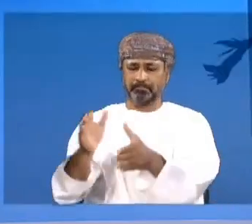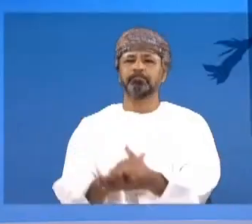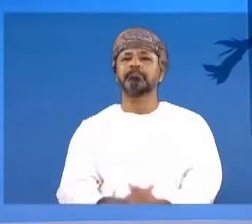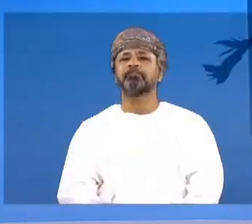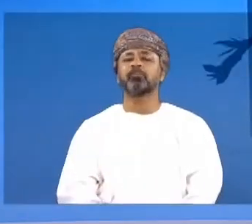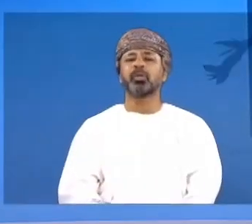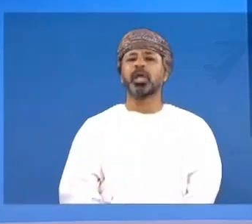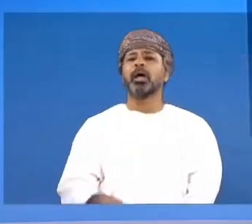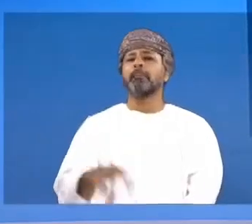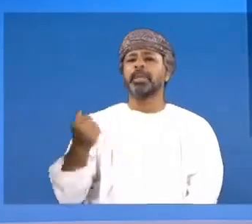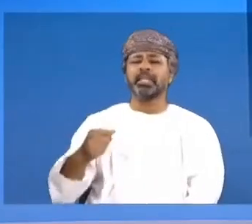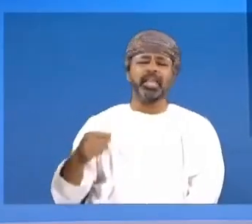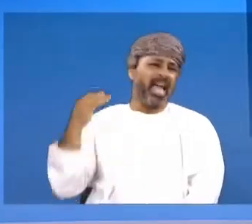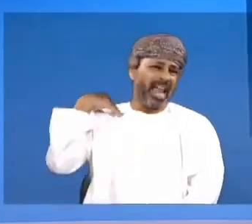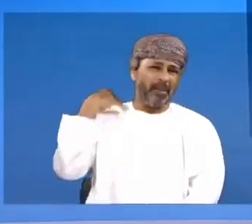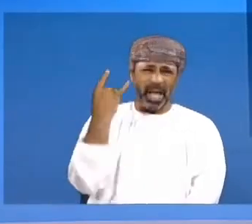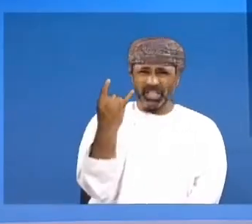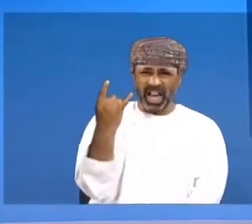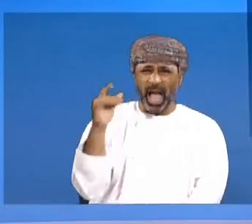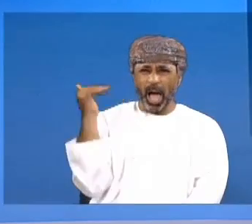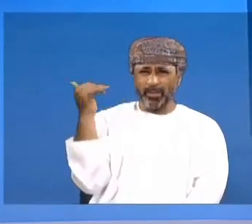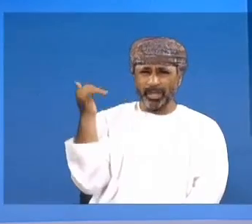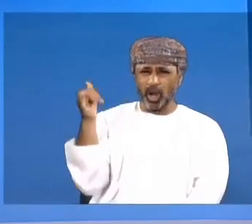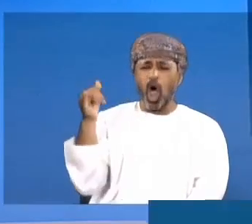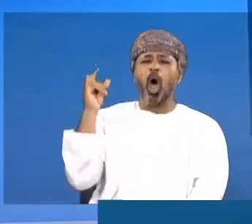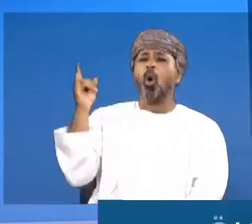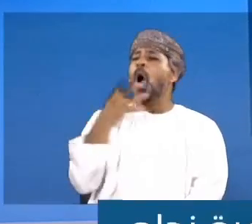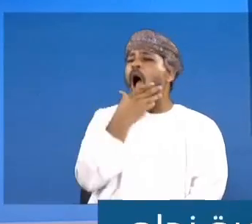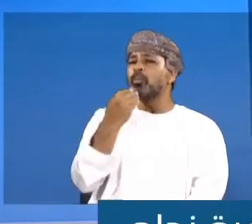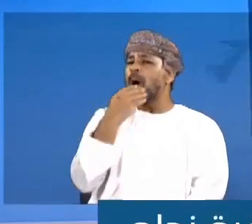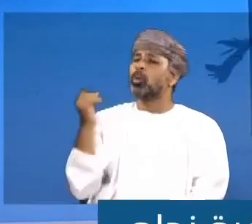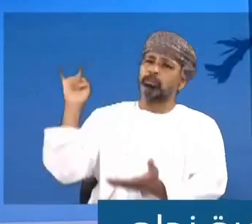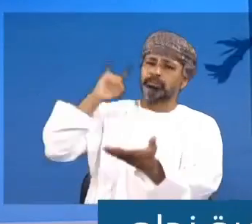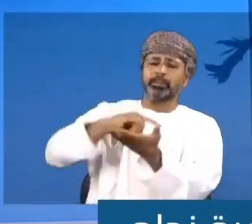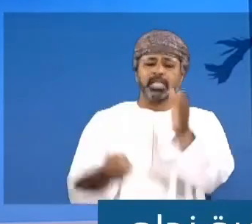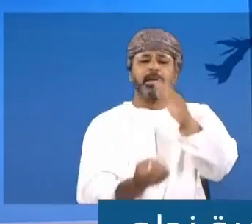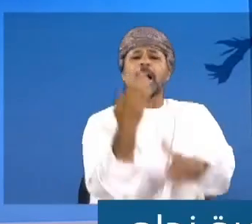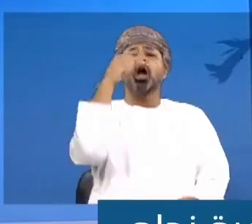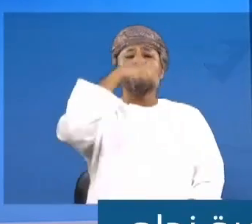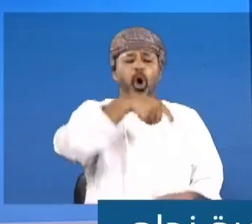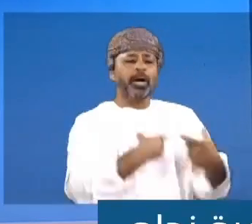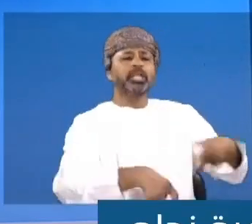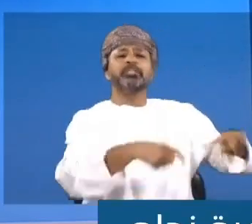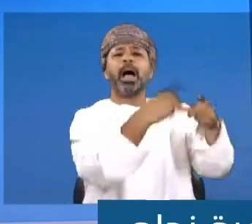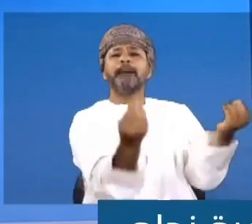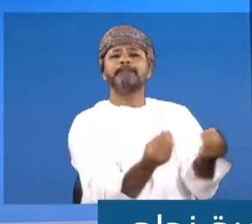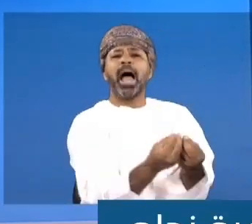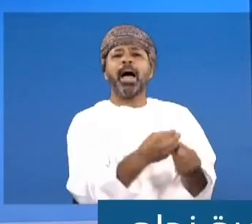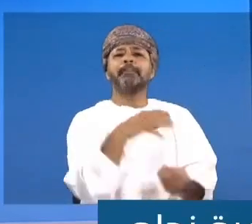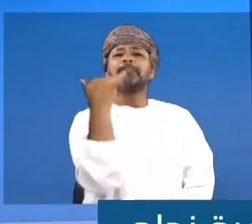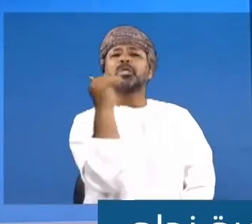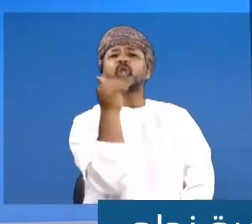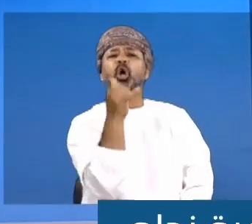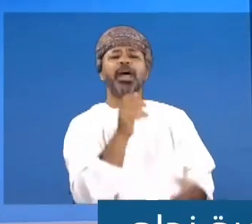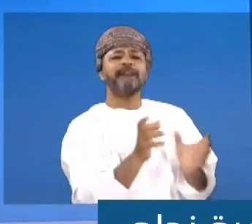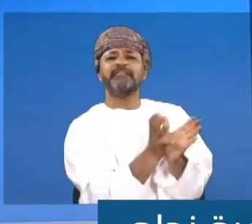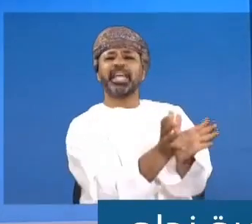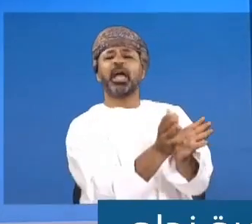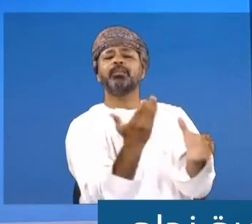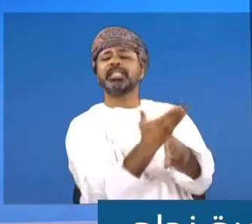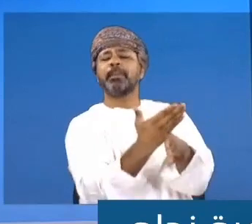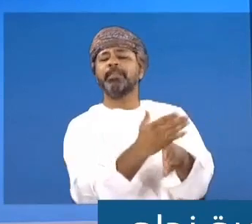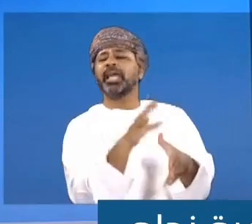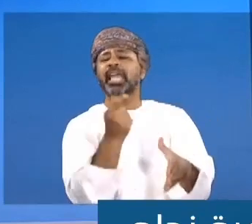وصل خورخي ميسي والد وكيل أعمال ليونيل ميسي إلى مدينة برشلونة صباح اليوم للتفاوض مع إدارة النادي الكتالوني، وذلك